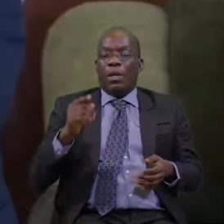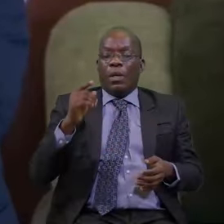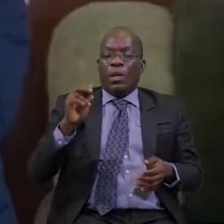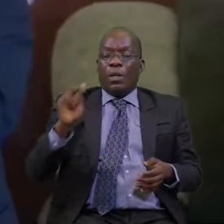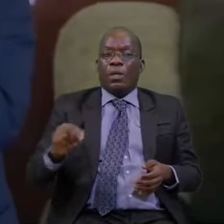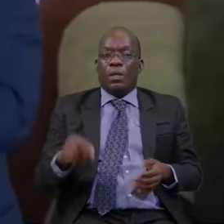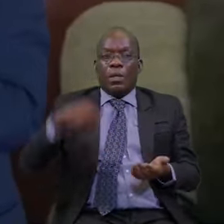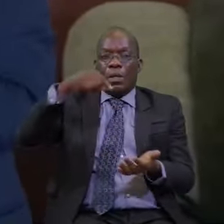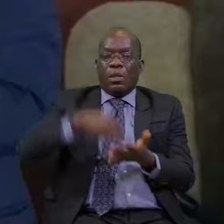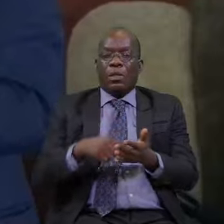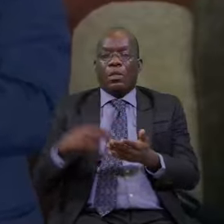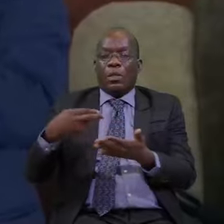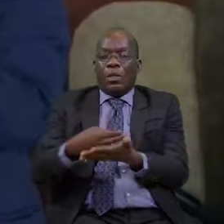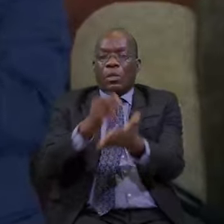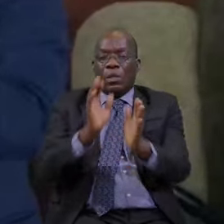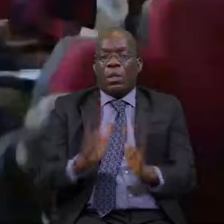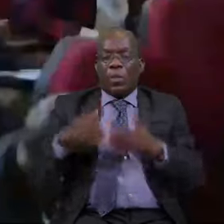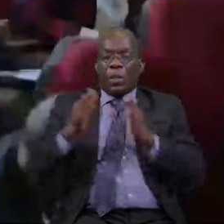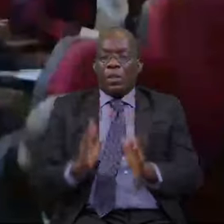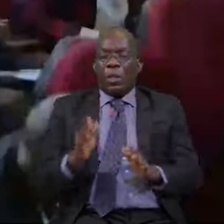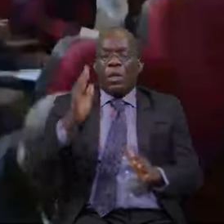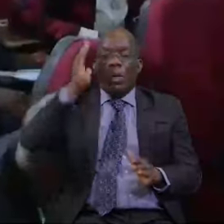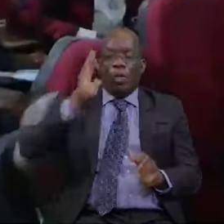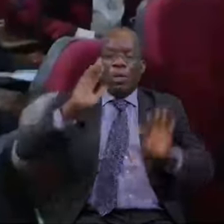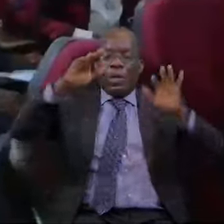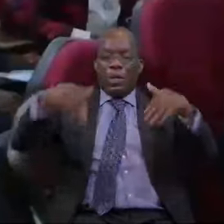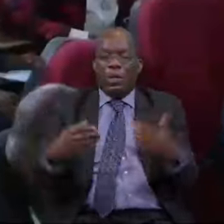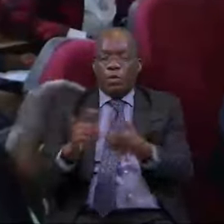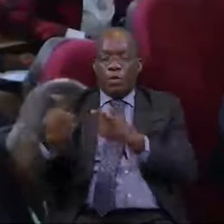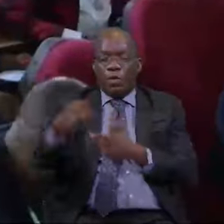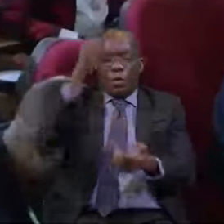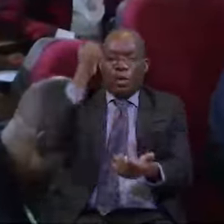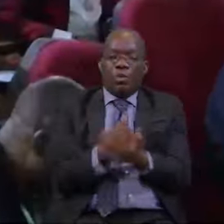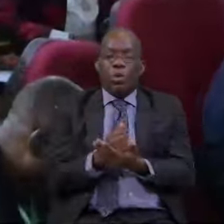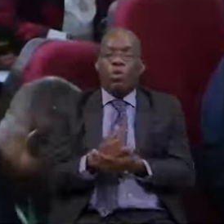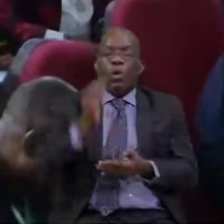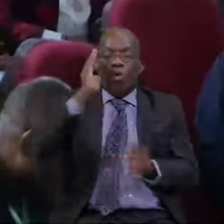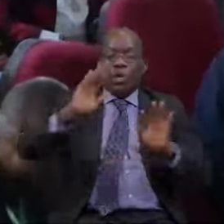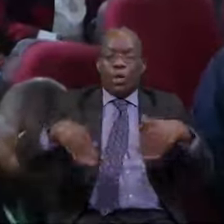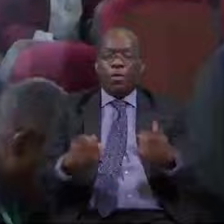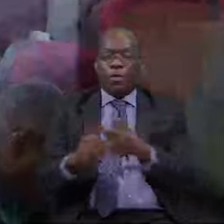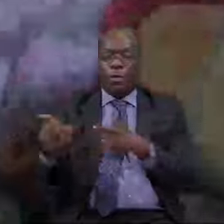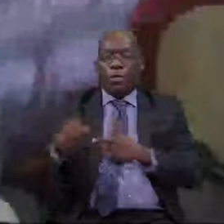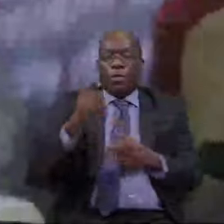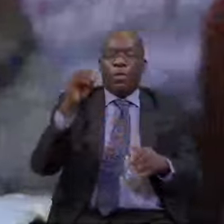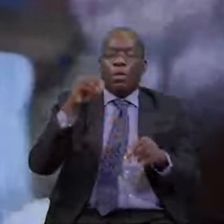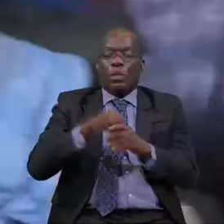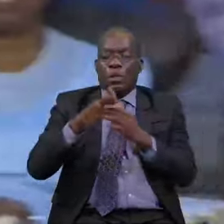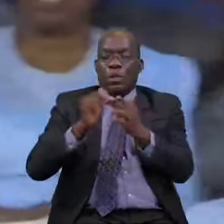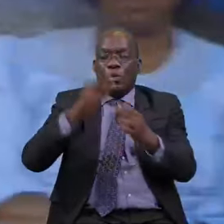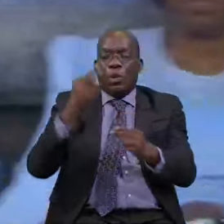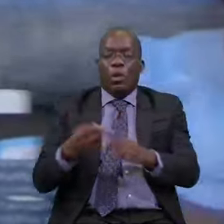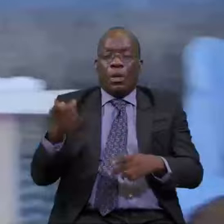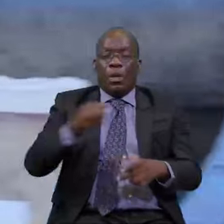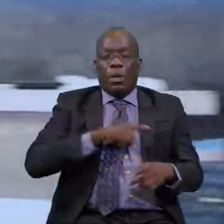ce dirigeant berger pourvoira à vos besoins. Il pourvoira à mes besoins.